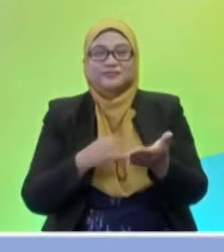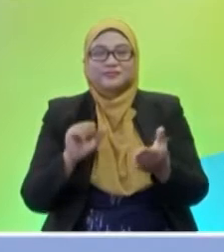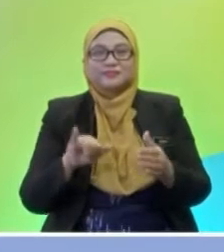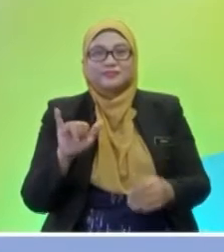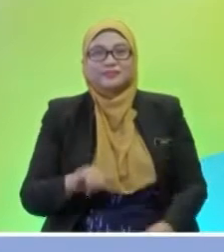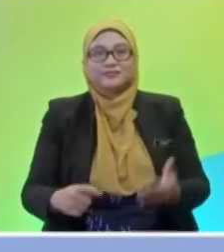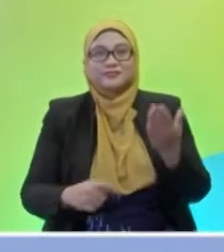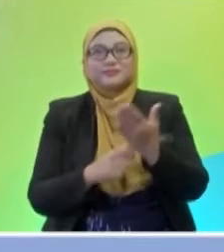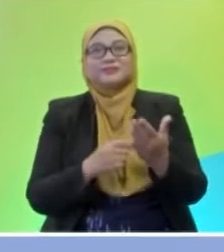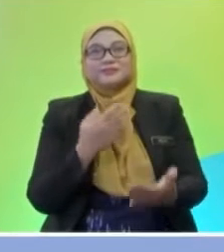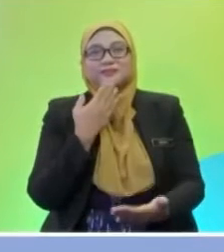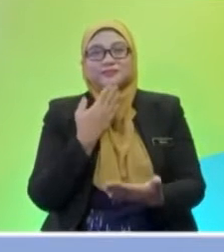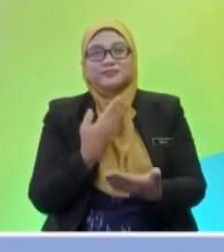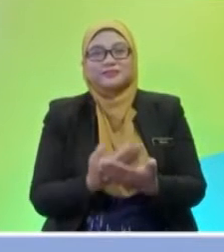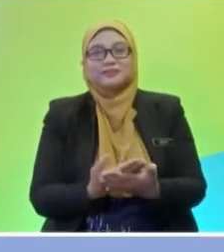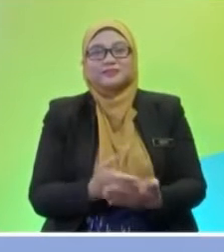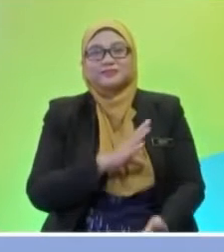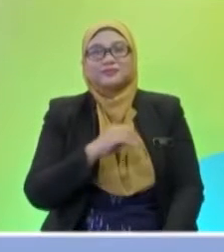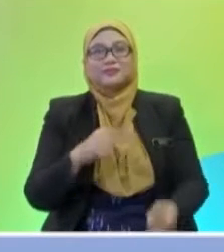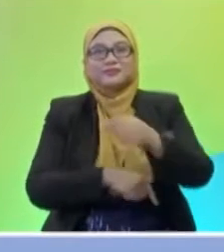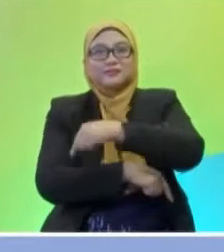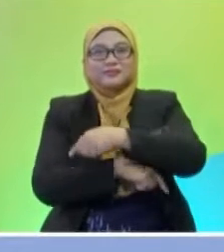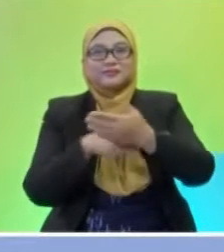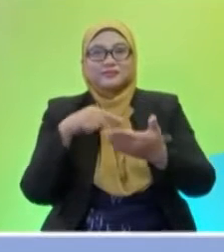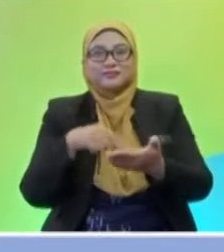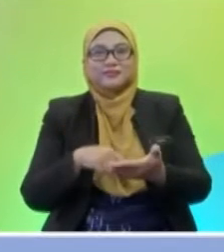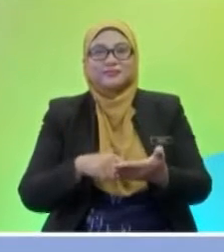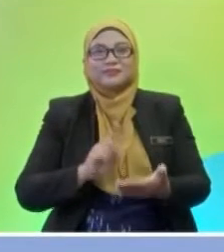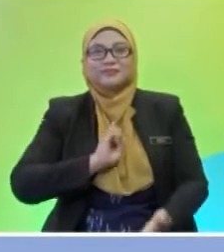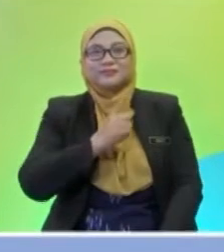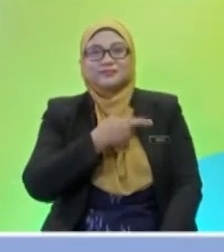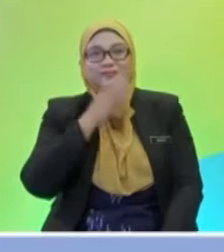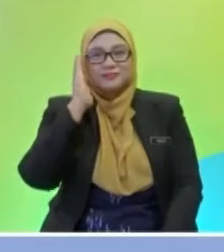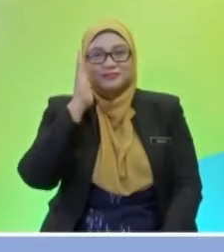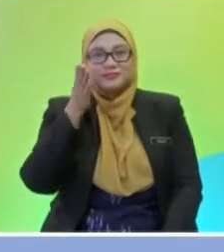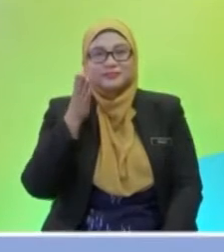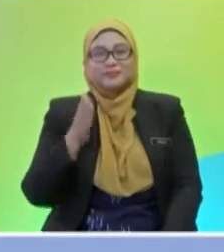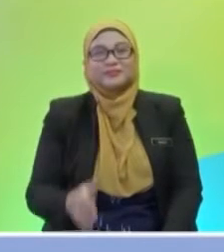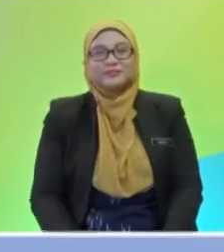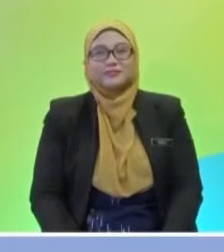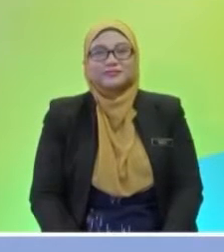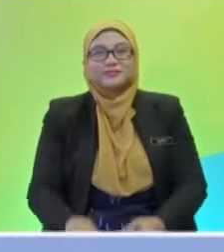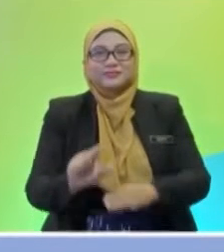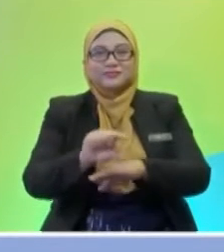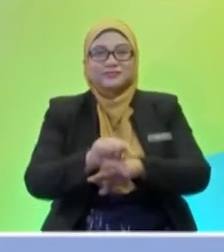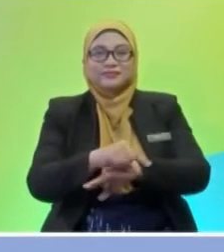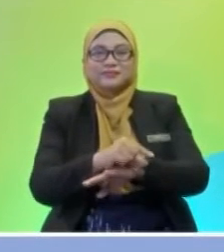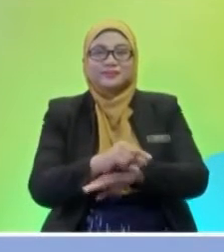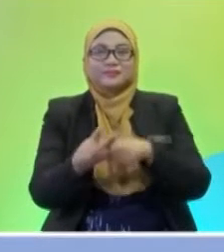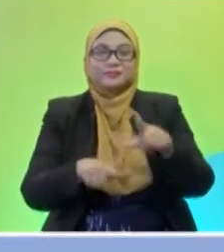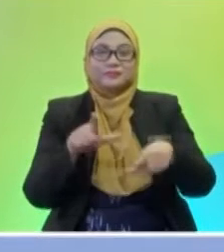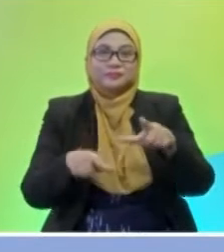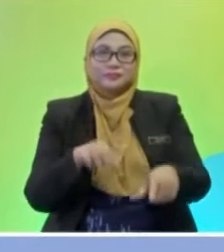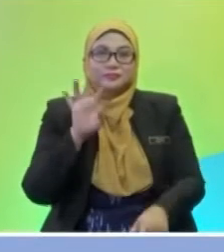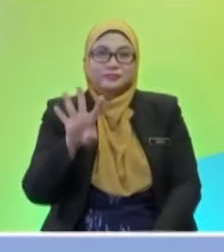pun Syafiqah dah buat. Dan hari ini kita akan menggunakan langkah yang keempat hingga